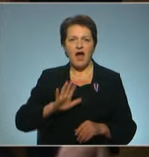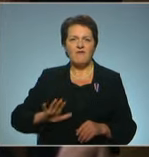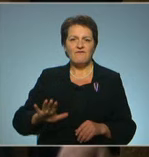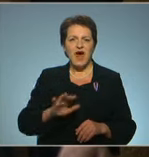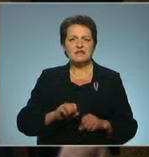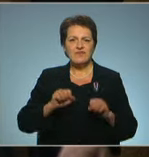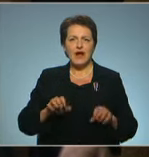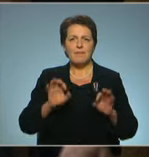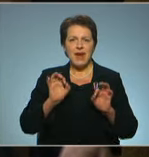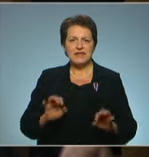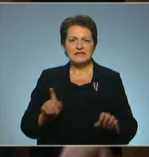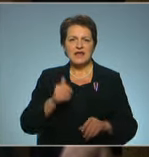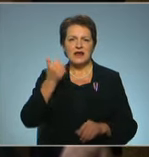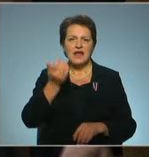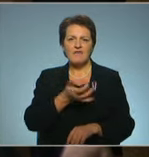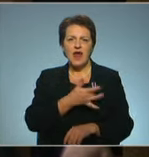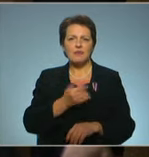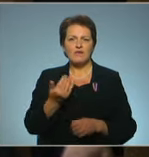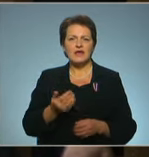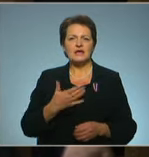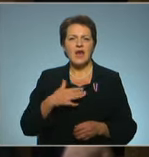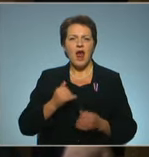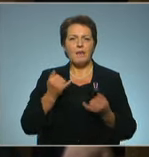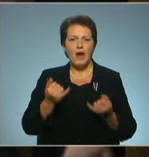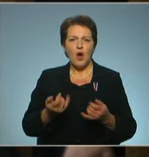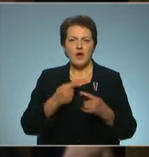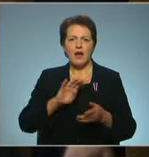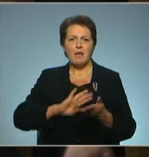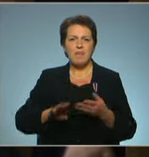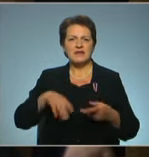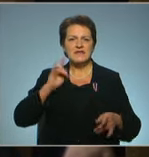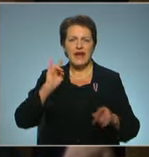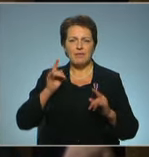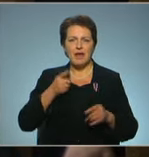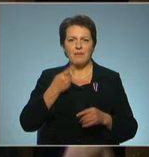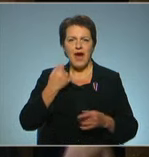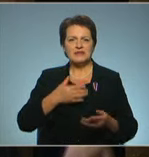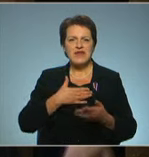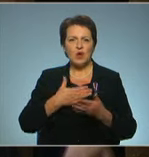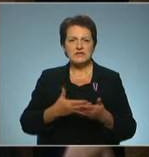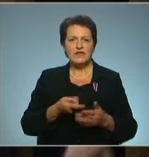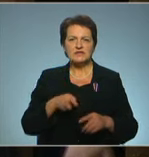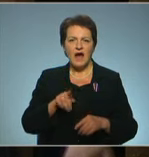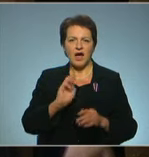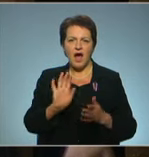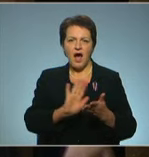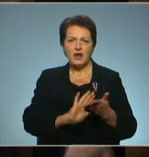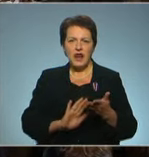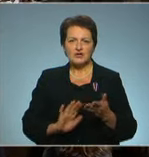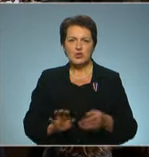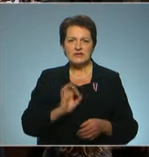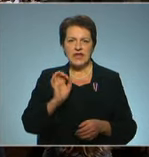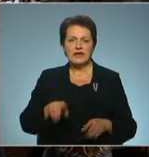patiesi ir Dieva kalpone viņas labā un arī bez hip-hopa klipiem atsauksies tā, kā rakstos teikts,